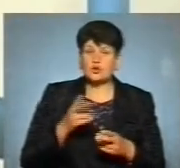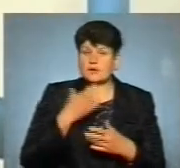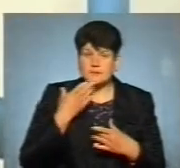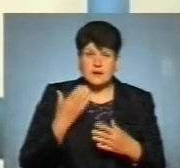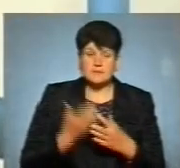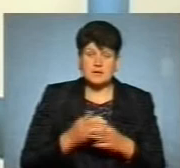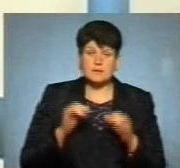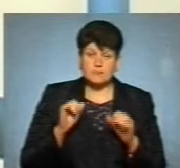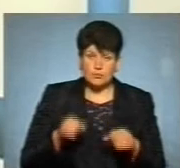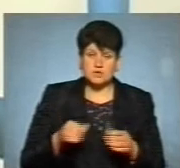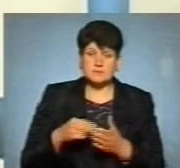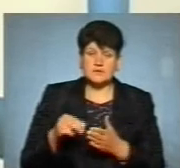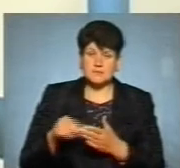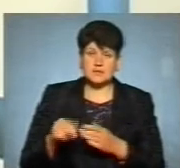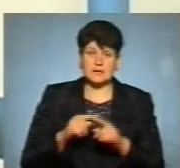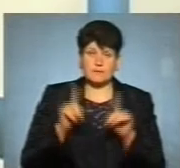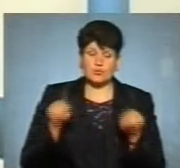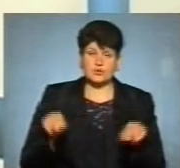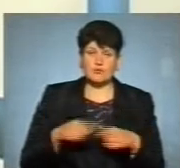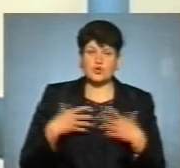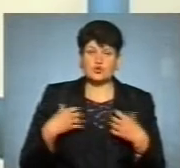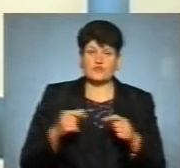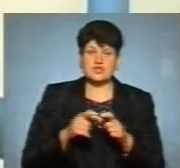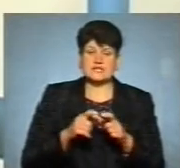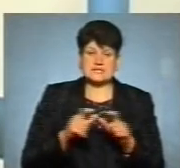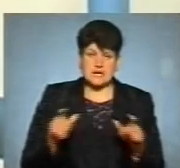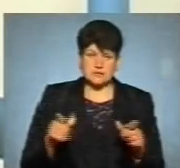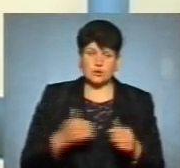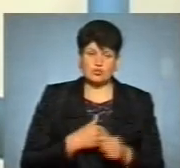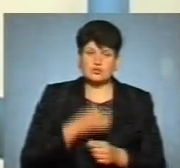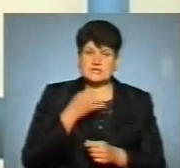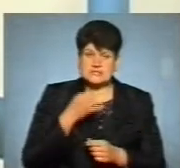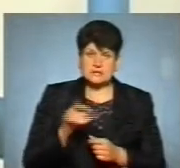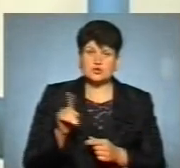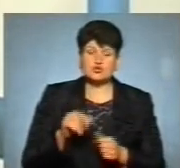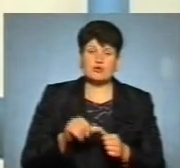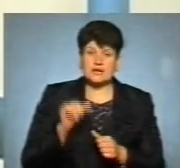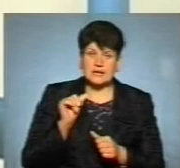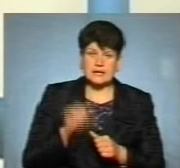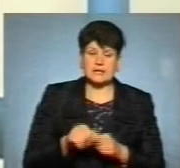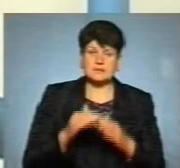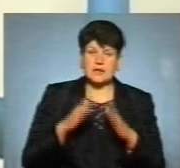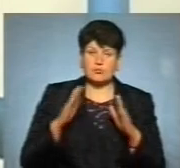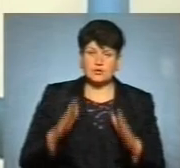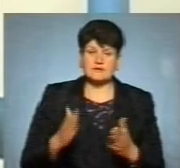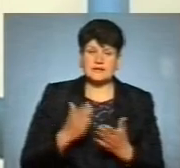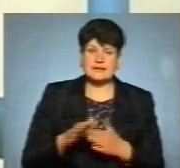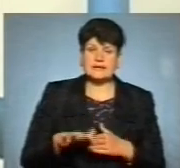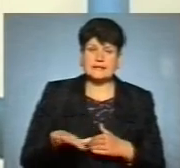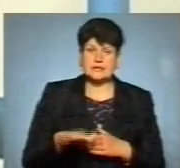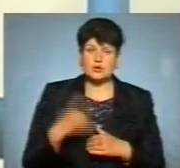безпосередньо може придбати путівку в оздоровчих закладах. Хочу сказати, що крім таборів, які є у нас на території